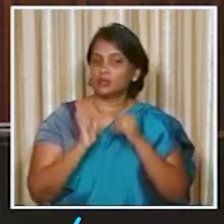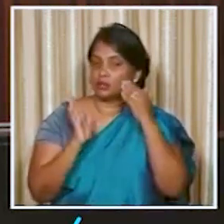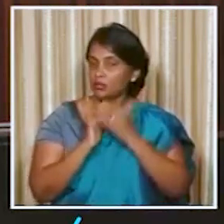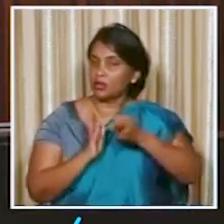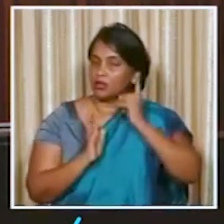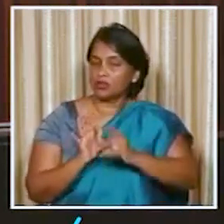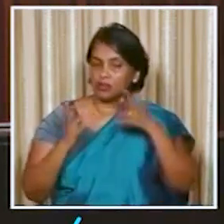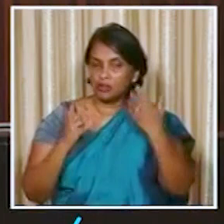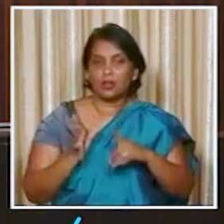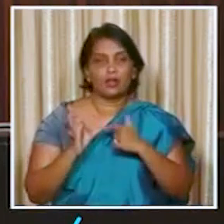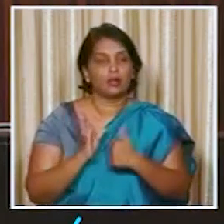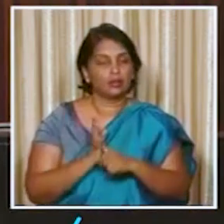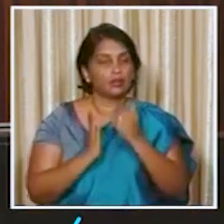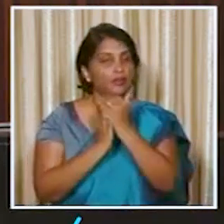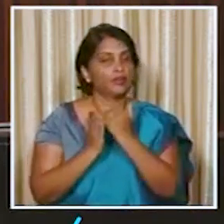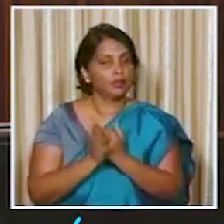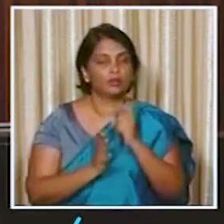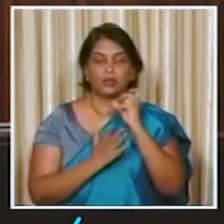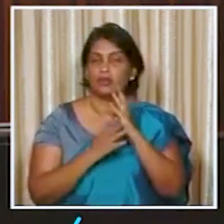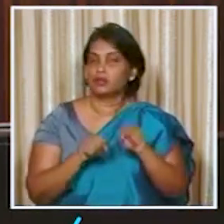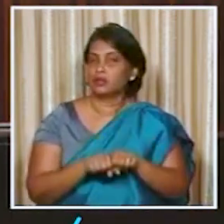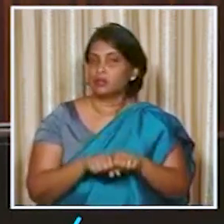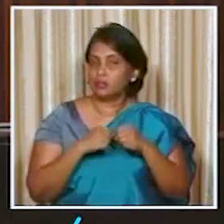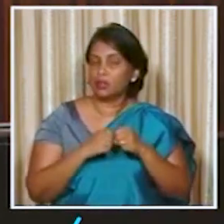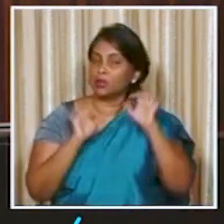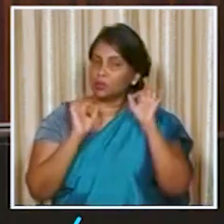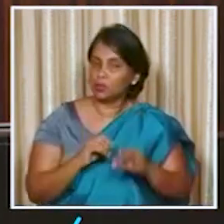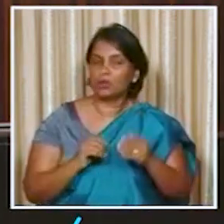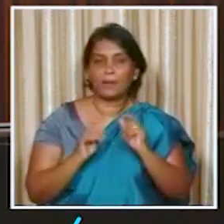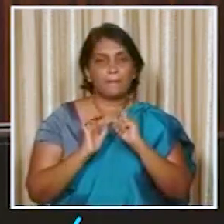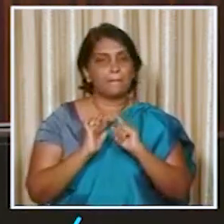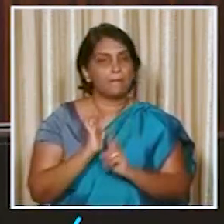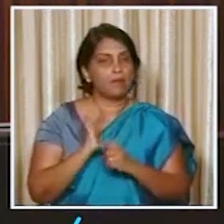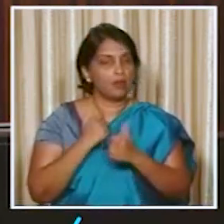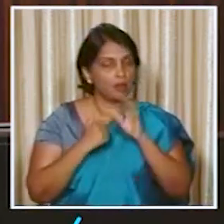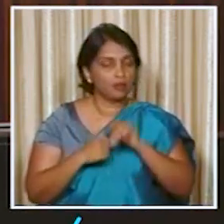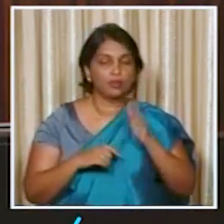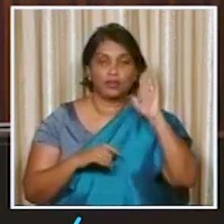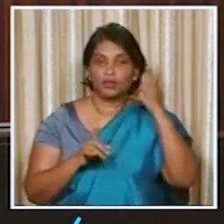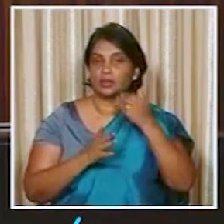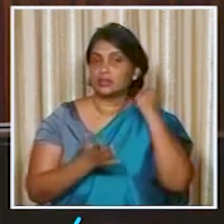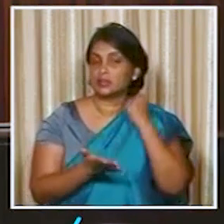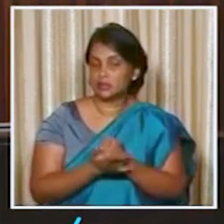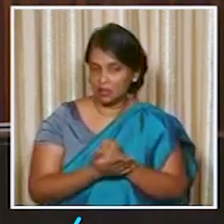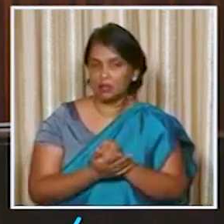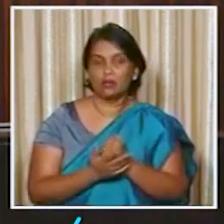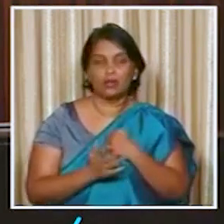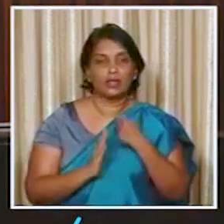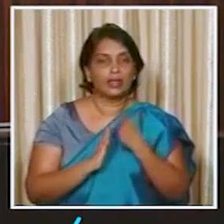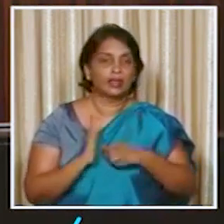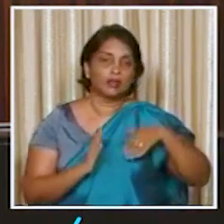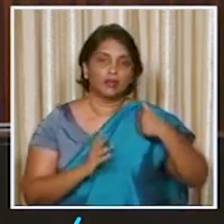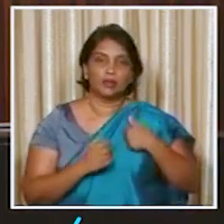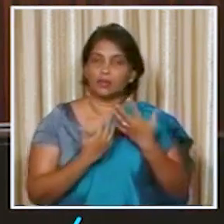වීමෙන් පසු පනතේ වගන්ති ව්‍යවස්ථාව උල්ලංඝනය නොවන ආකාරයට කෙටුම්පත් කර ඇති බවට වන විශේෂ සාධකයක්ද මා